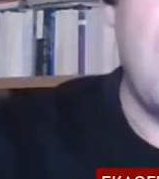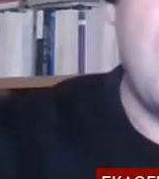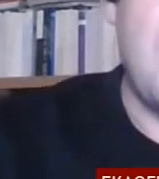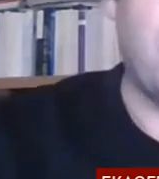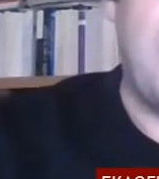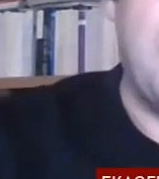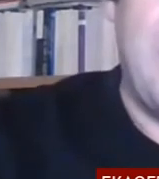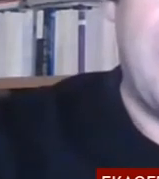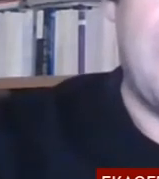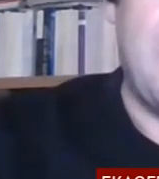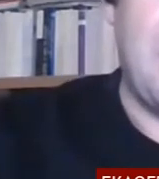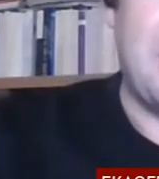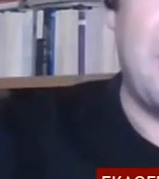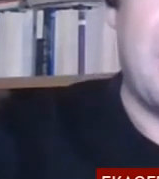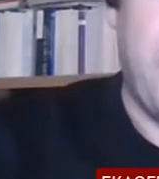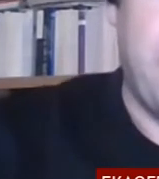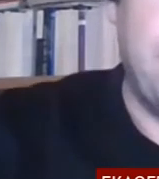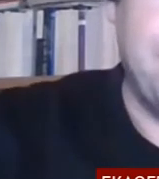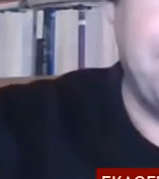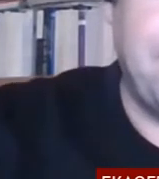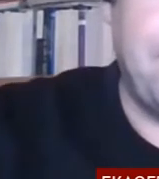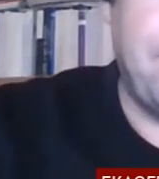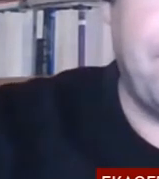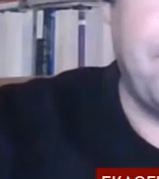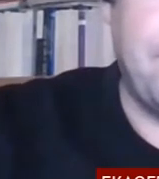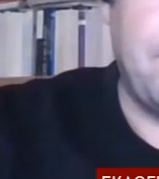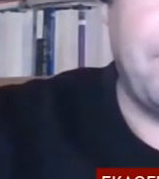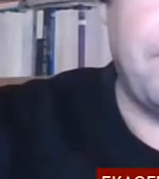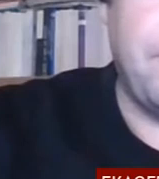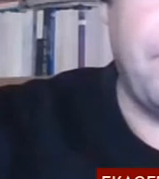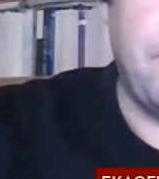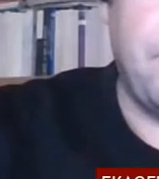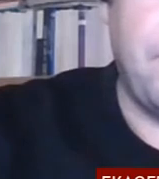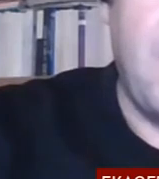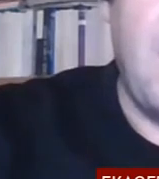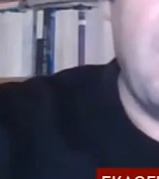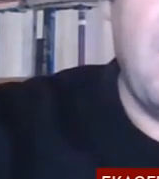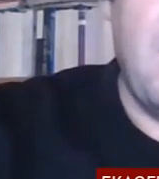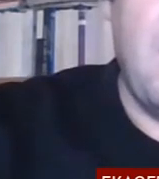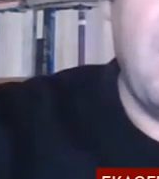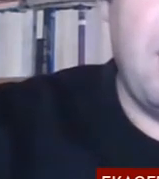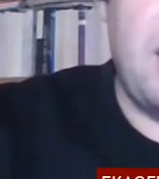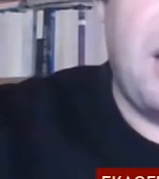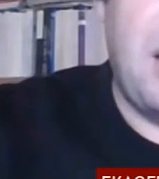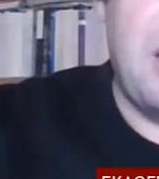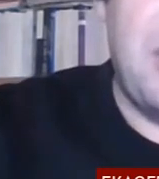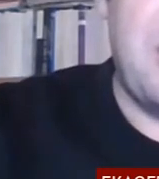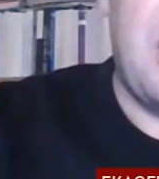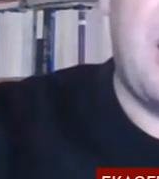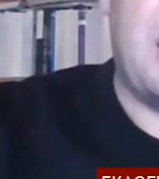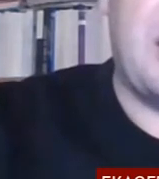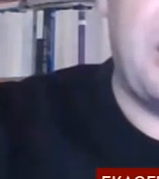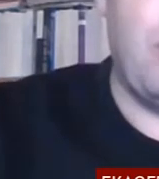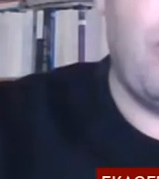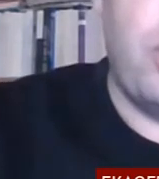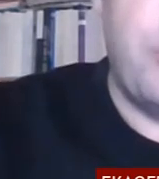του για το κίνημα αλλαγής. Κύριε Χριστίδη, καλησπέρα. Καλησπέρα κύριε Γραφιώτη. Ευχαριστώ για τη φιλοξενία. Να είστε καλά. Θα